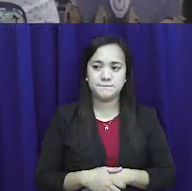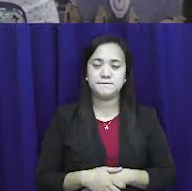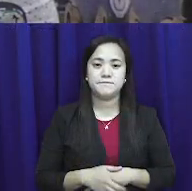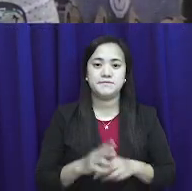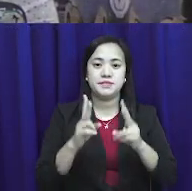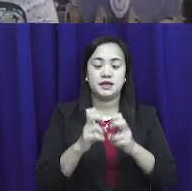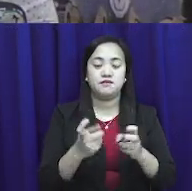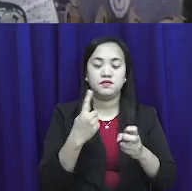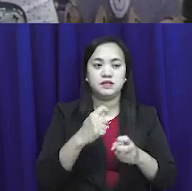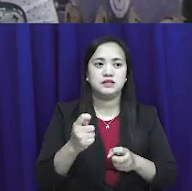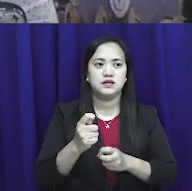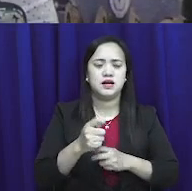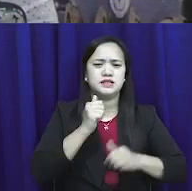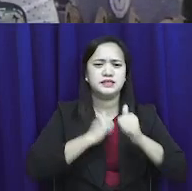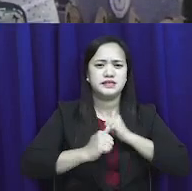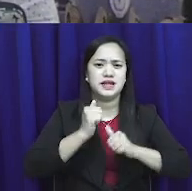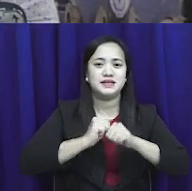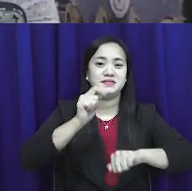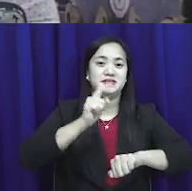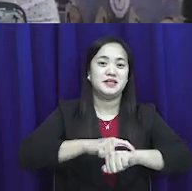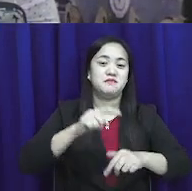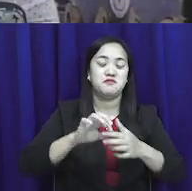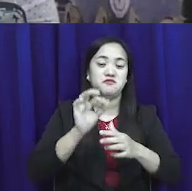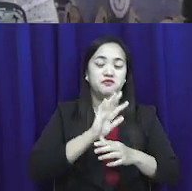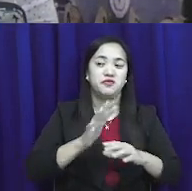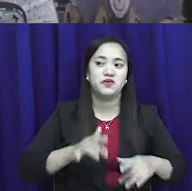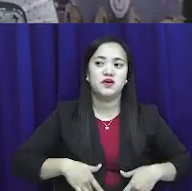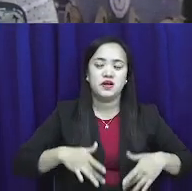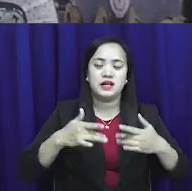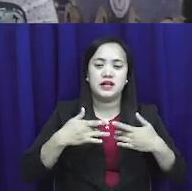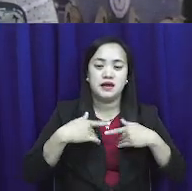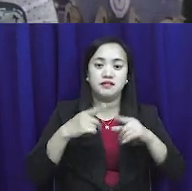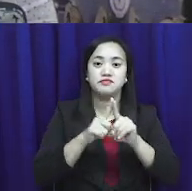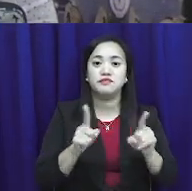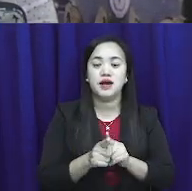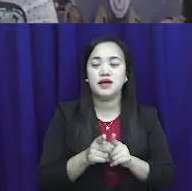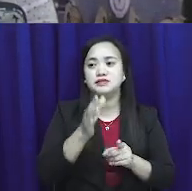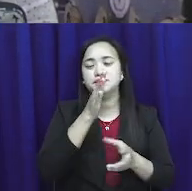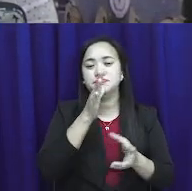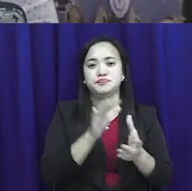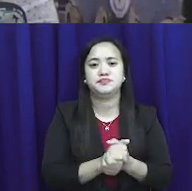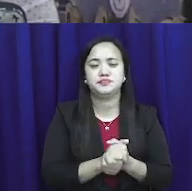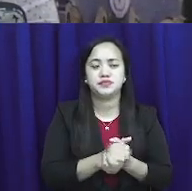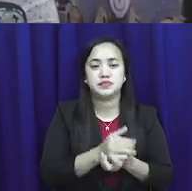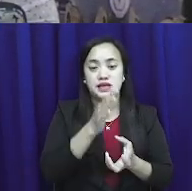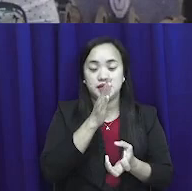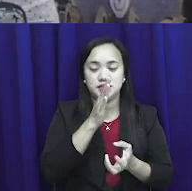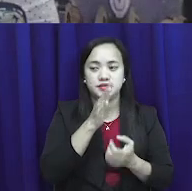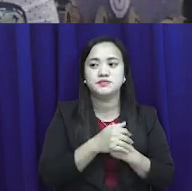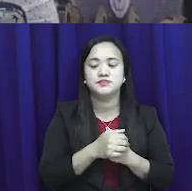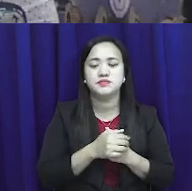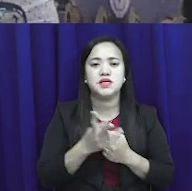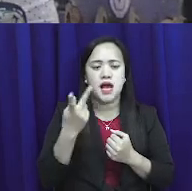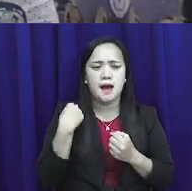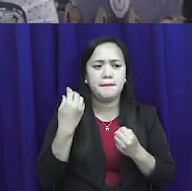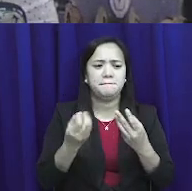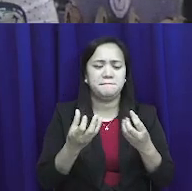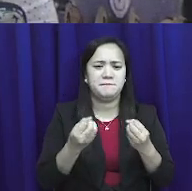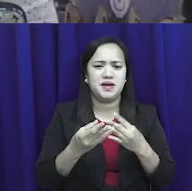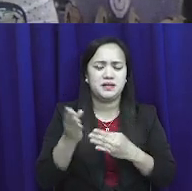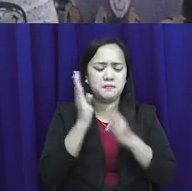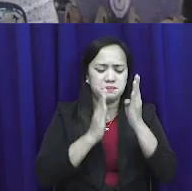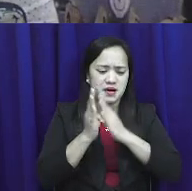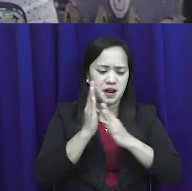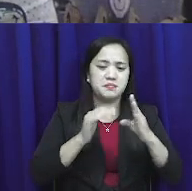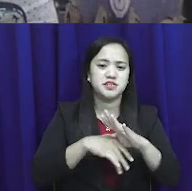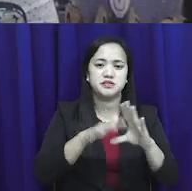ko bilang mga asawang babae um maraming pagkakataon na maraming mga challenges sa atin '